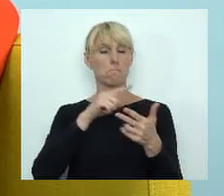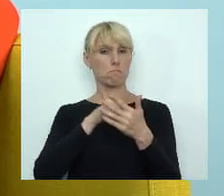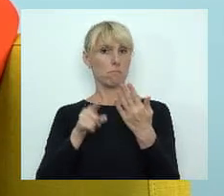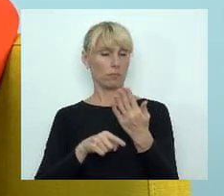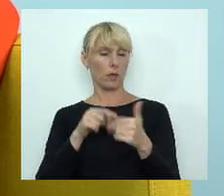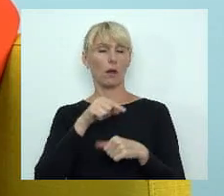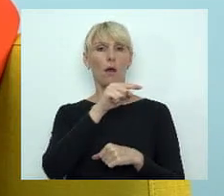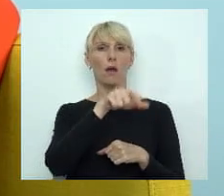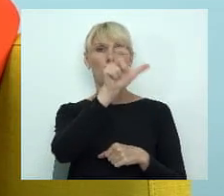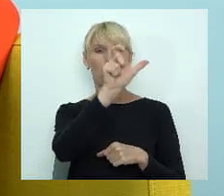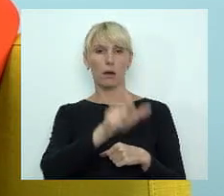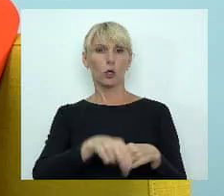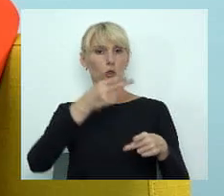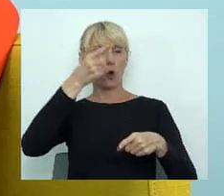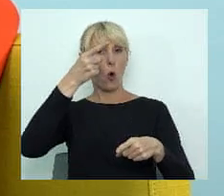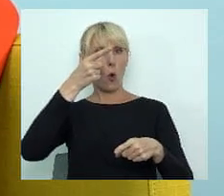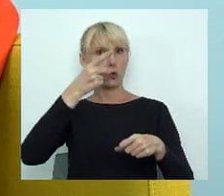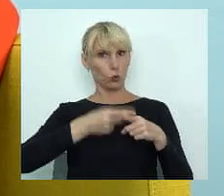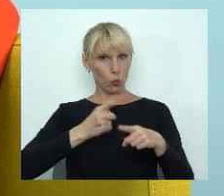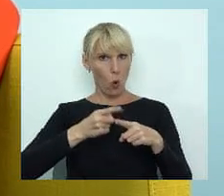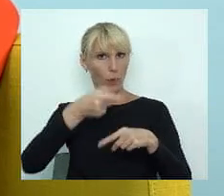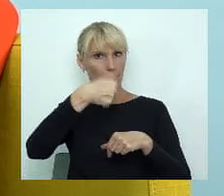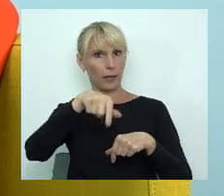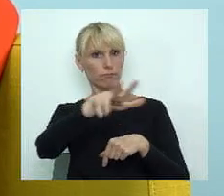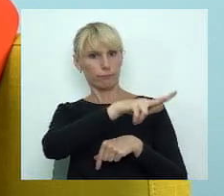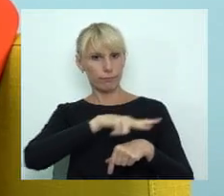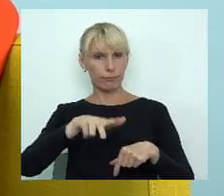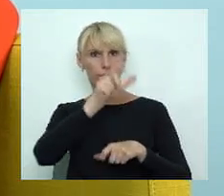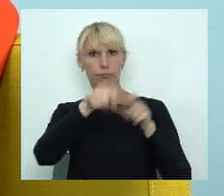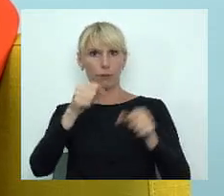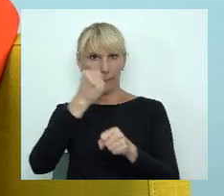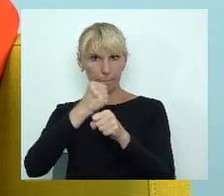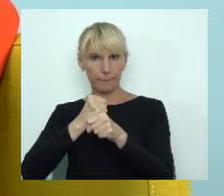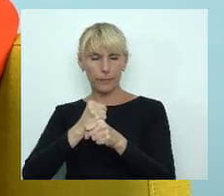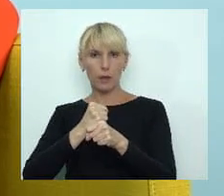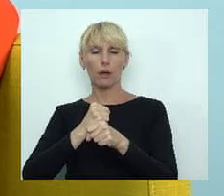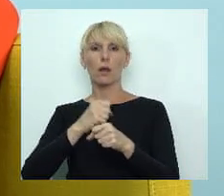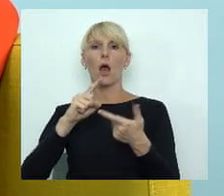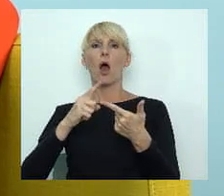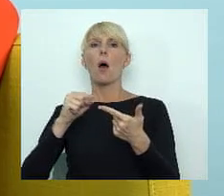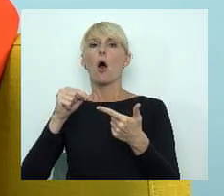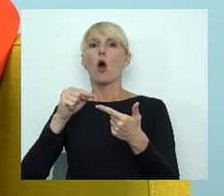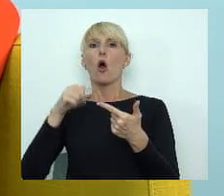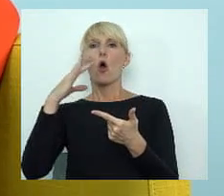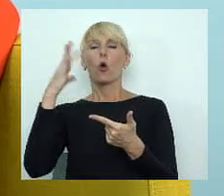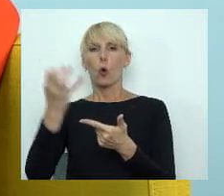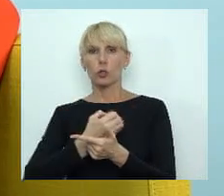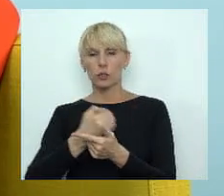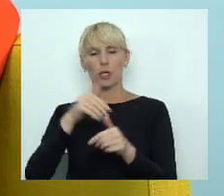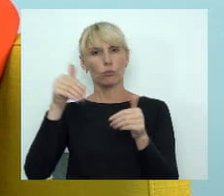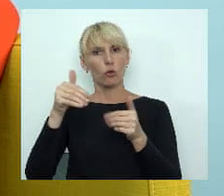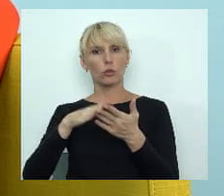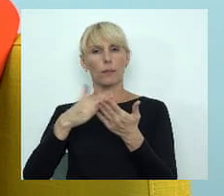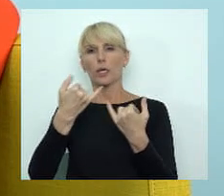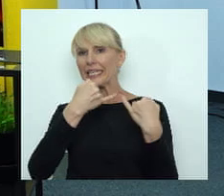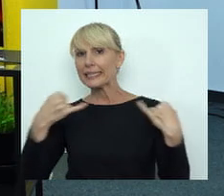inspektora wyznaczonego jako członka naszego personelu, czyli nasz pracownik jest naszym inspektorem. Możemy skorzystać z inspektora, który jest